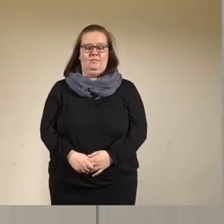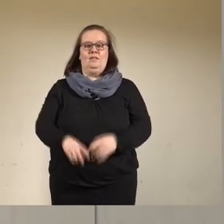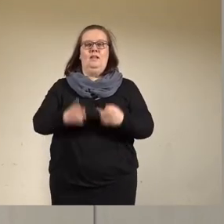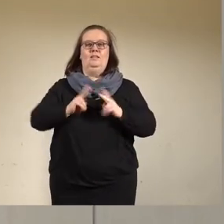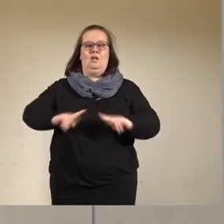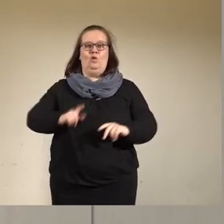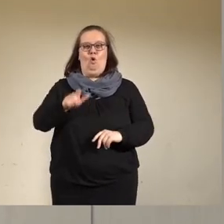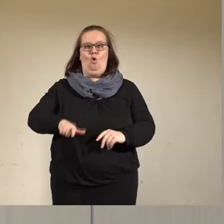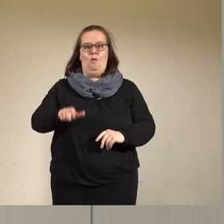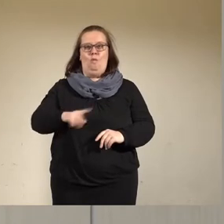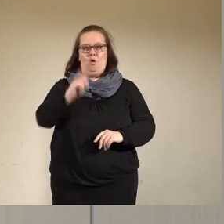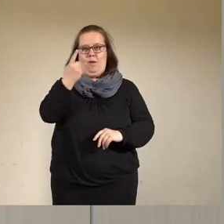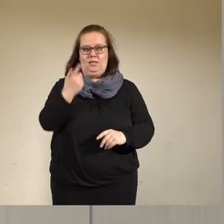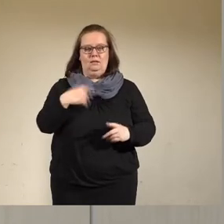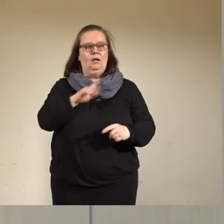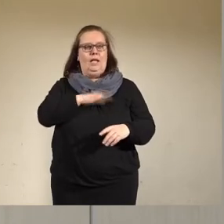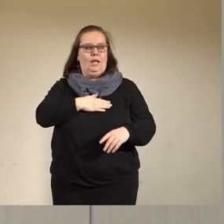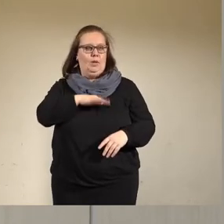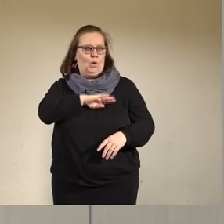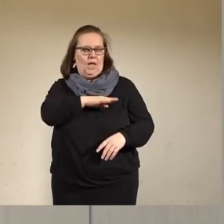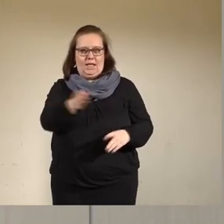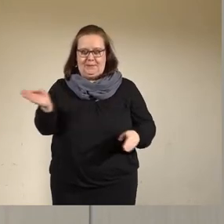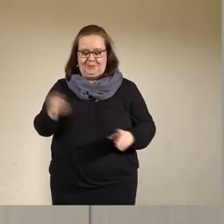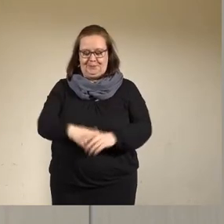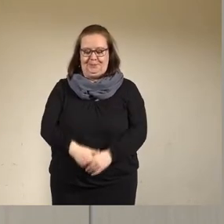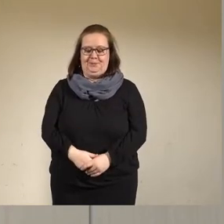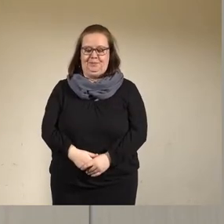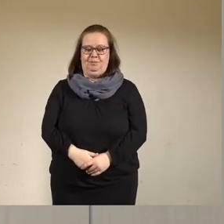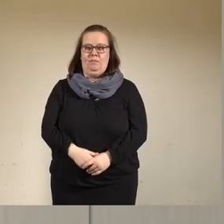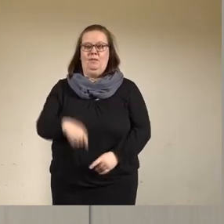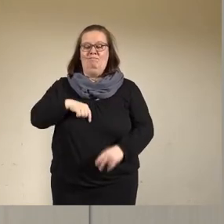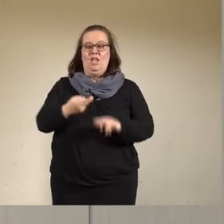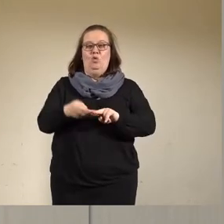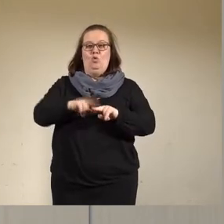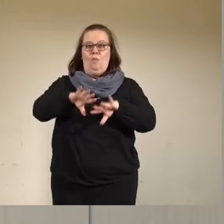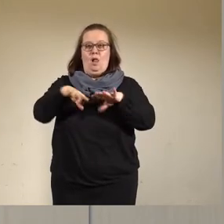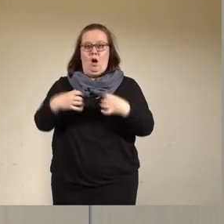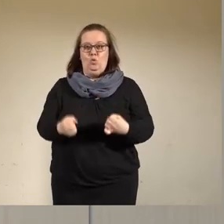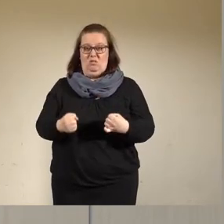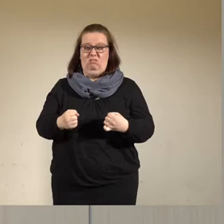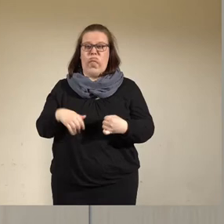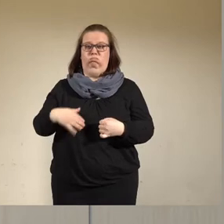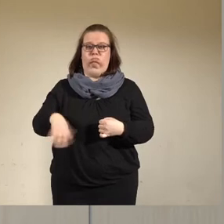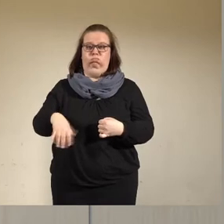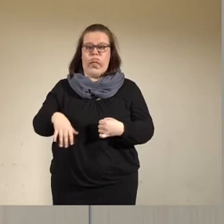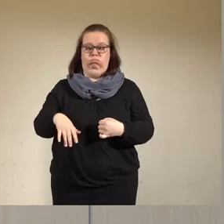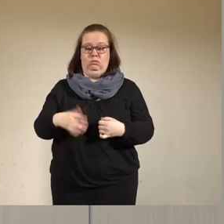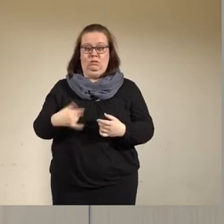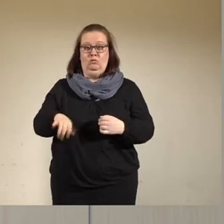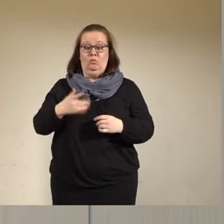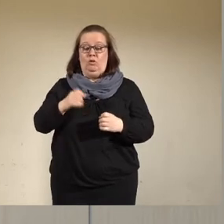Sehr geehrter Herr Oberbürgermeister, werte Kolleginnen und Kollegen, dieser Doppelhaushalt hat es in der Tat in sich.